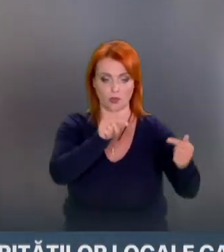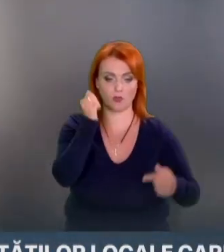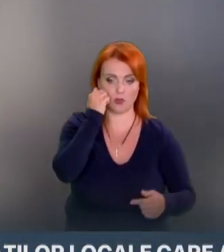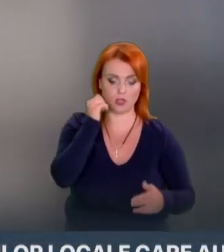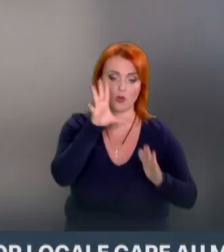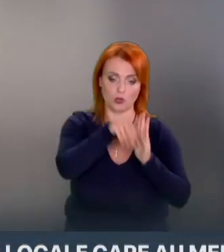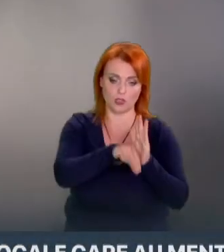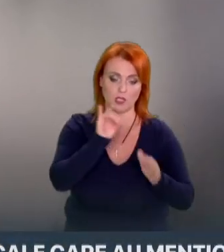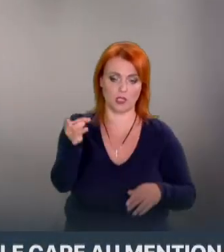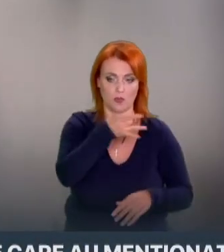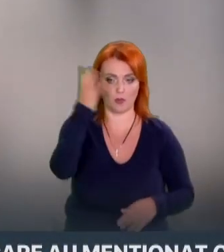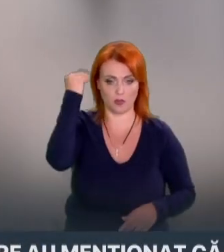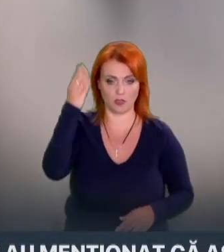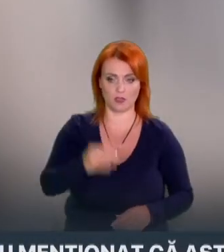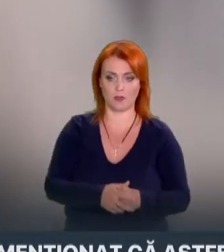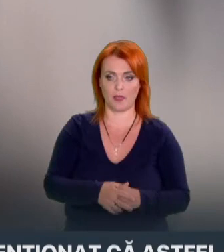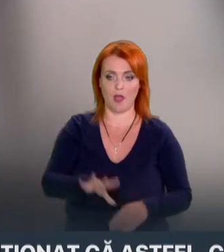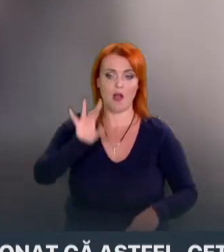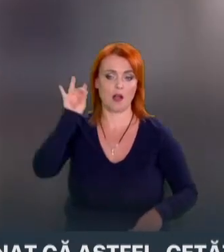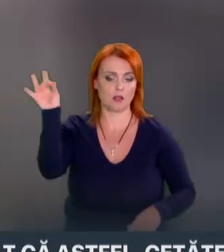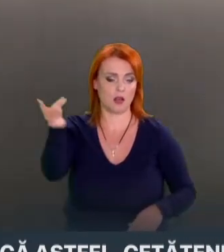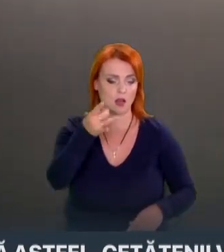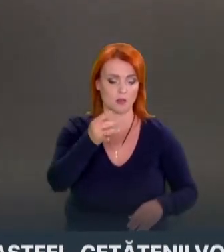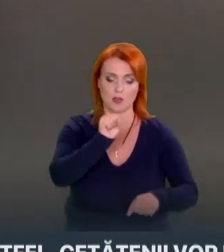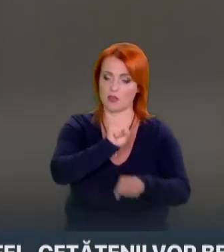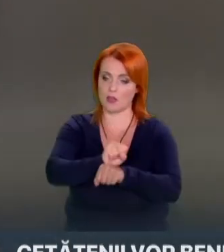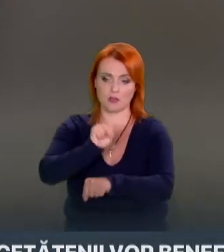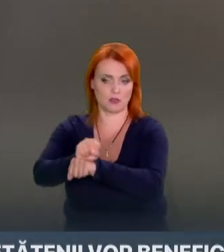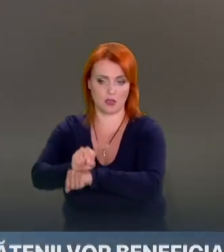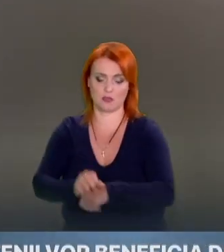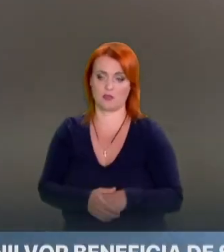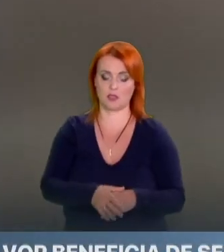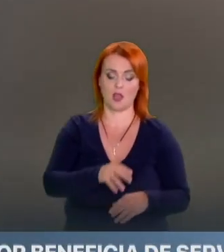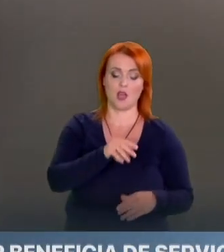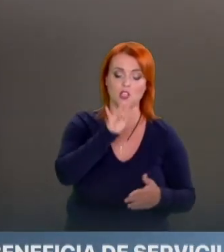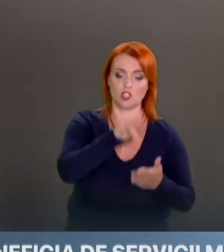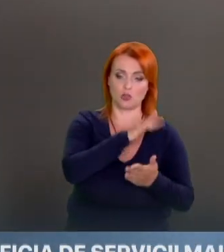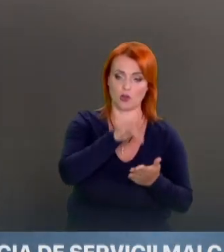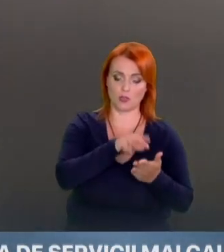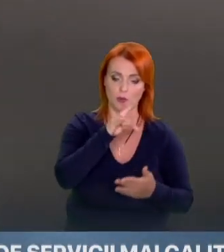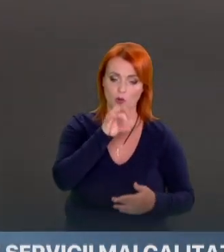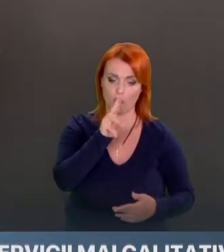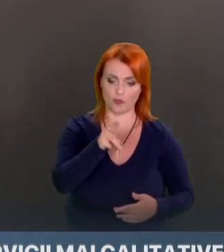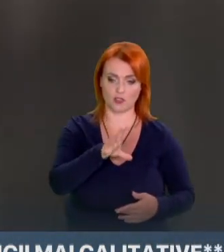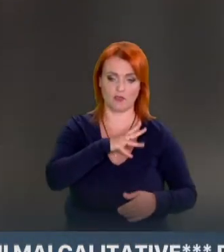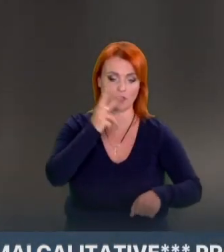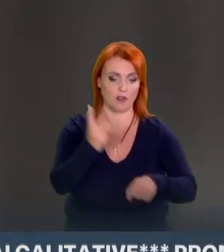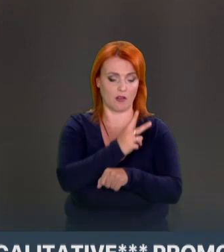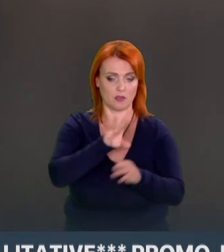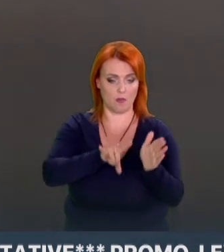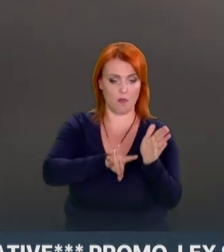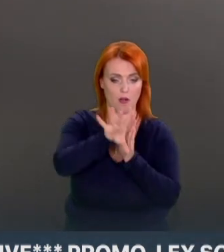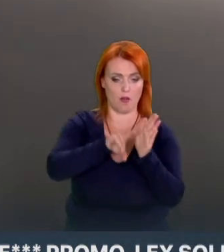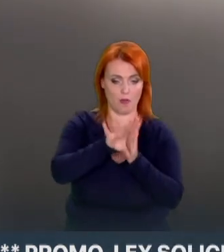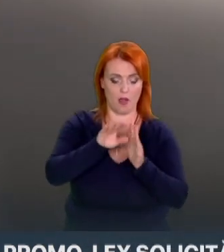Alarmele aeriene nu contenesc în mai multe regiuni ucrainene. Centrul orașului Pokrovsk a fost lovit cu rachete Iskander de 2 ori în mai